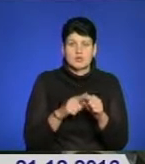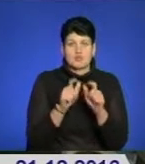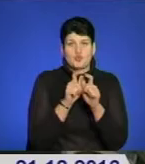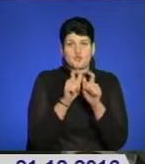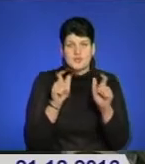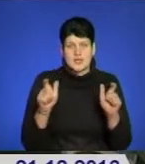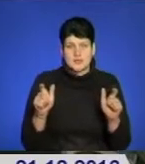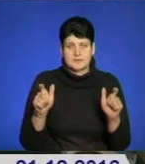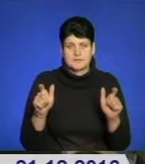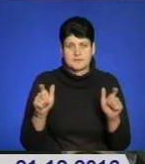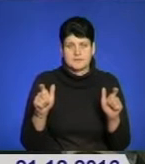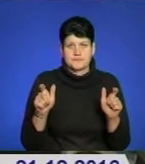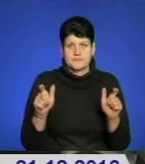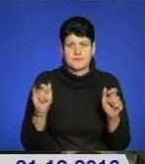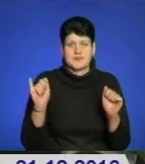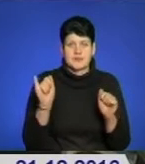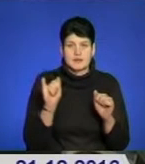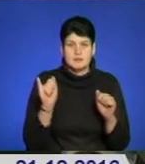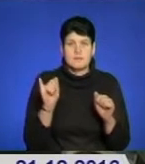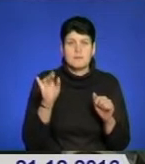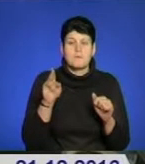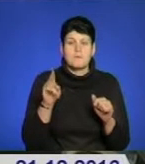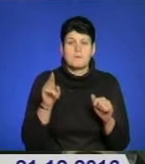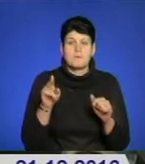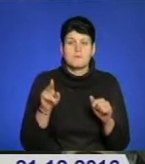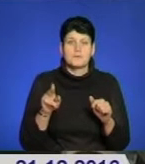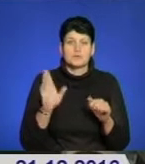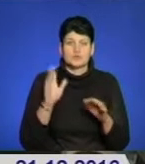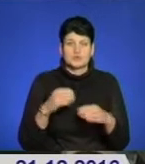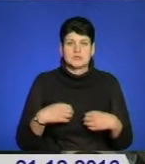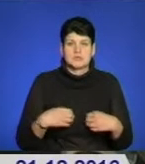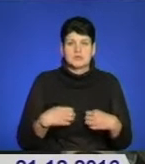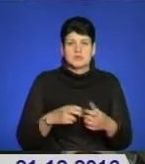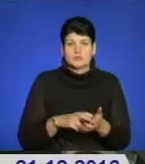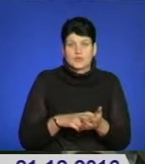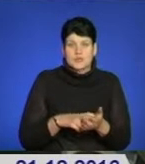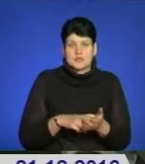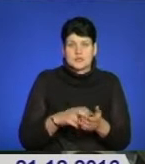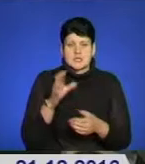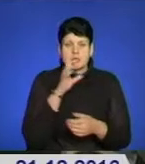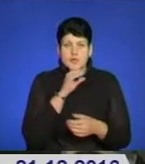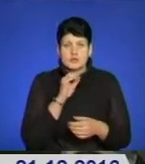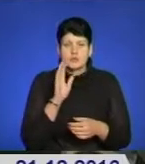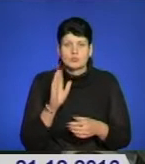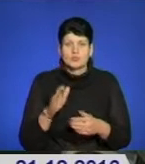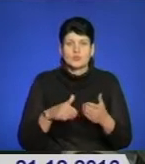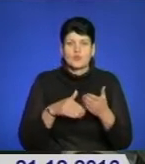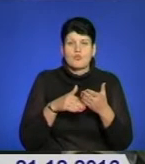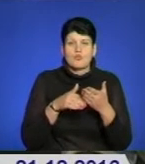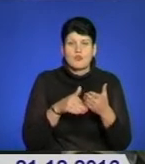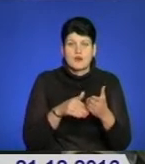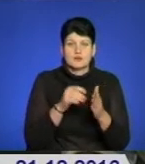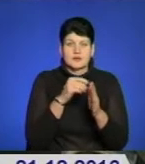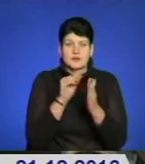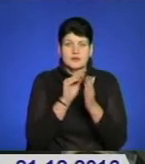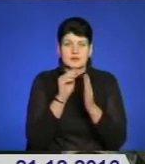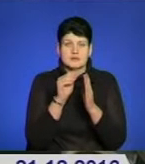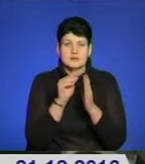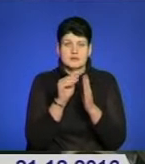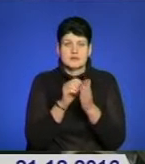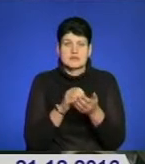І профілактично це буде і відлякувати злодіїв, і допомагати фіксувати